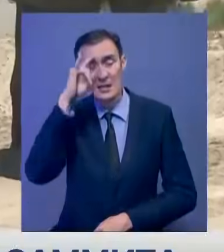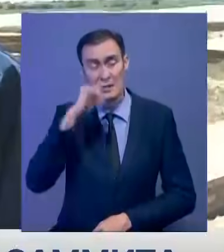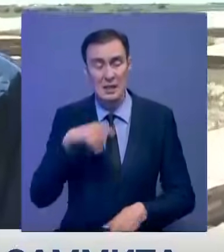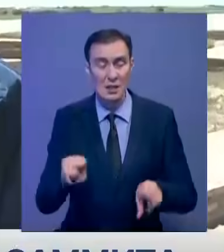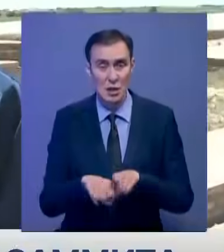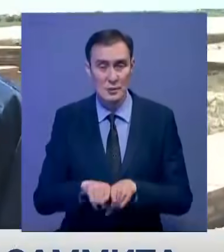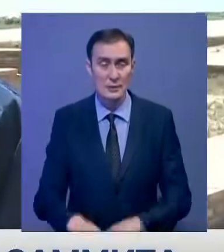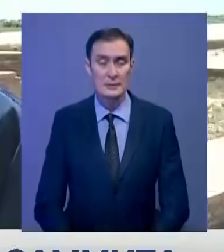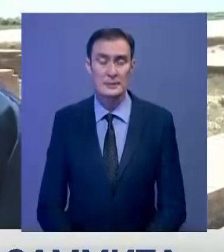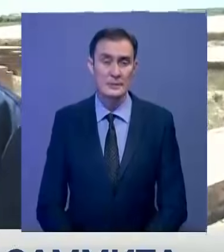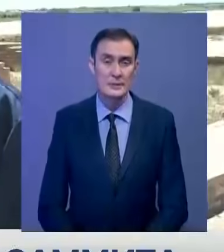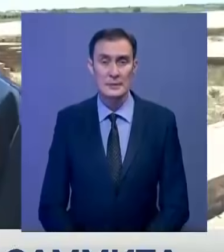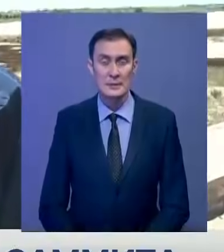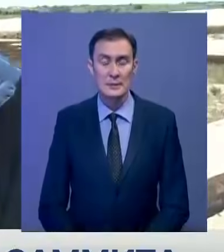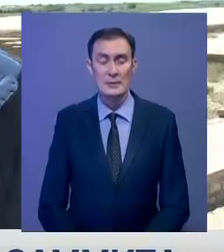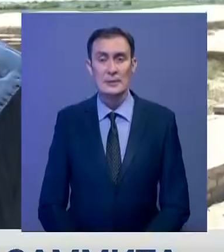Казахстана.